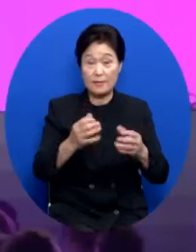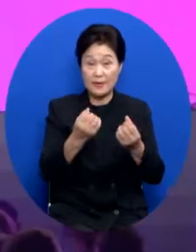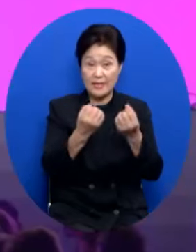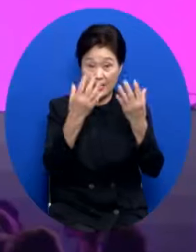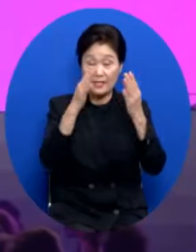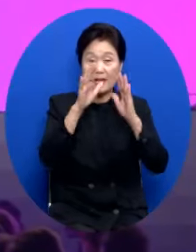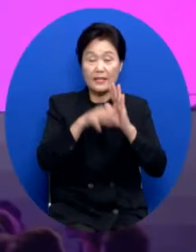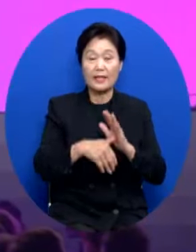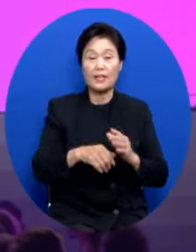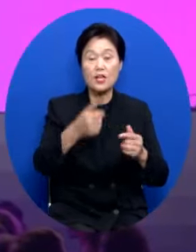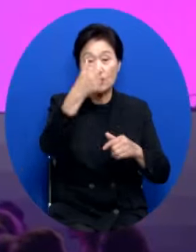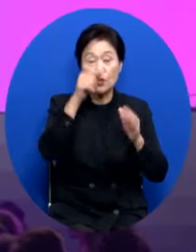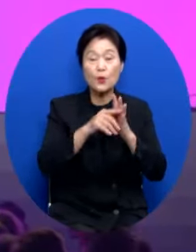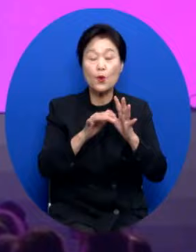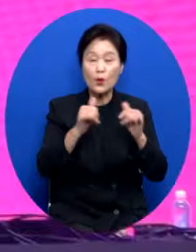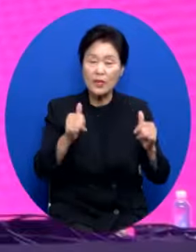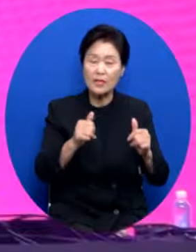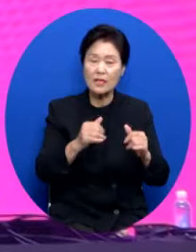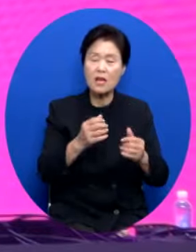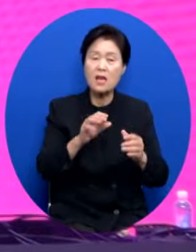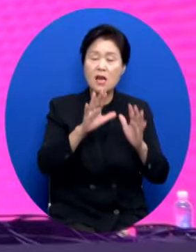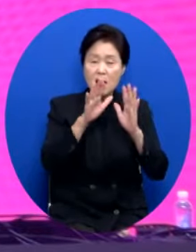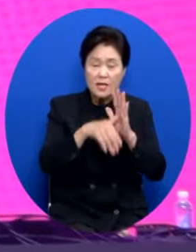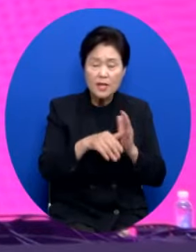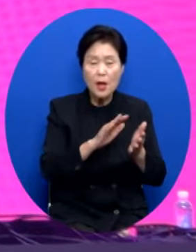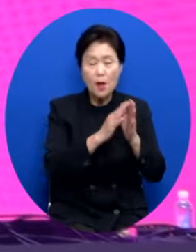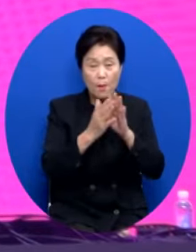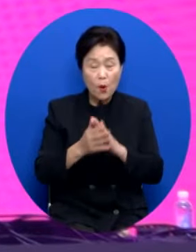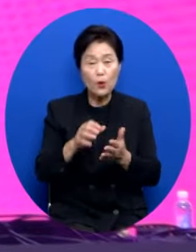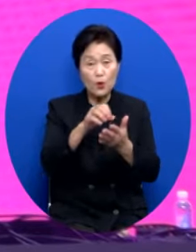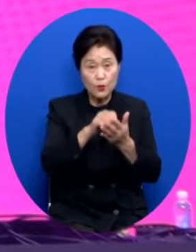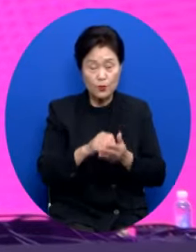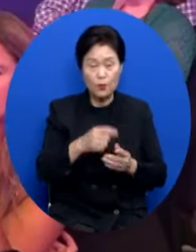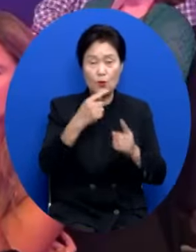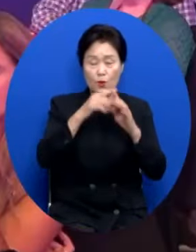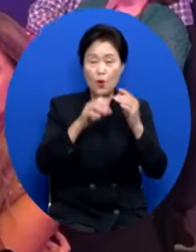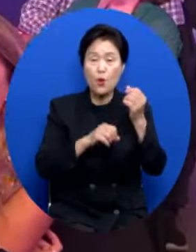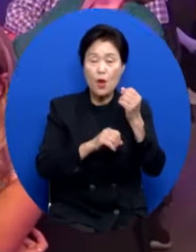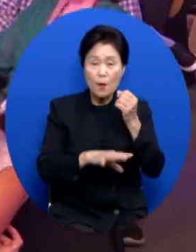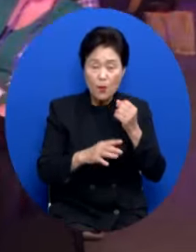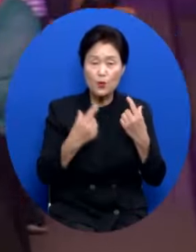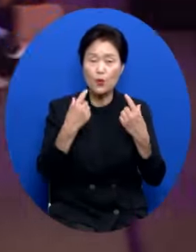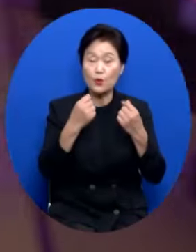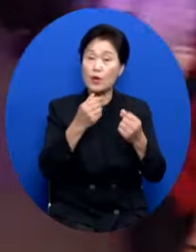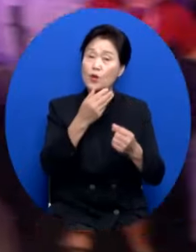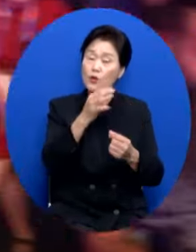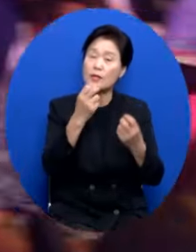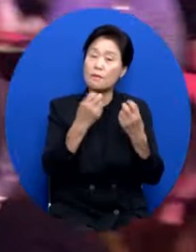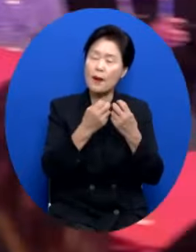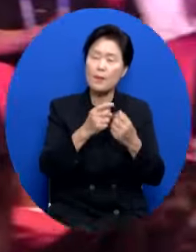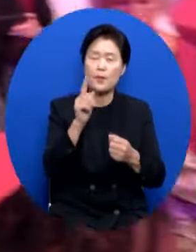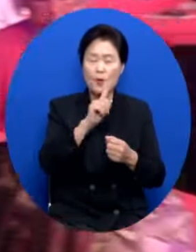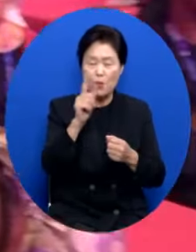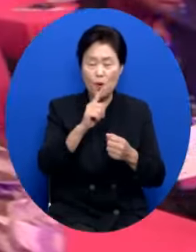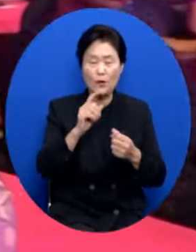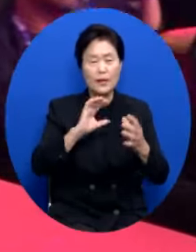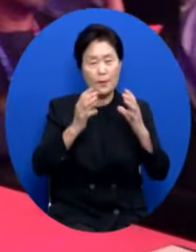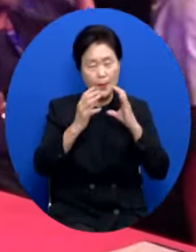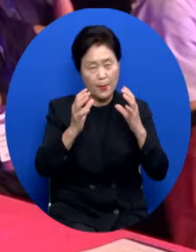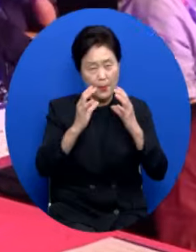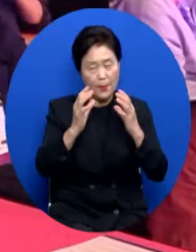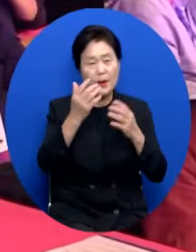로잔대회는 기독교인이 시대적 변화를 수용하면서도 교회의 본질을 유지할 수 있는 길을 찾는 중요한 시험대가